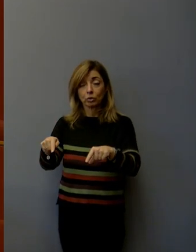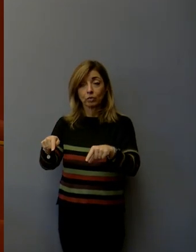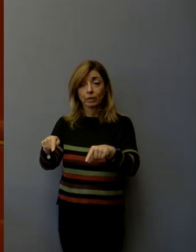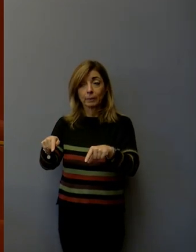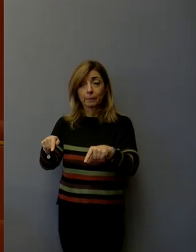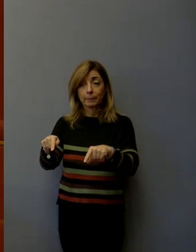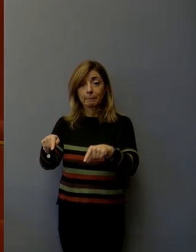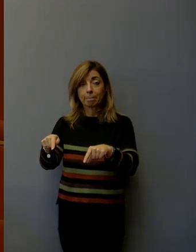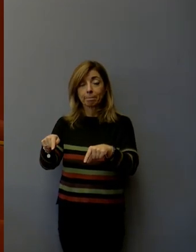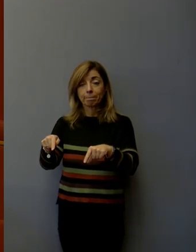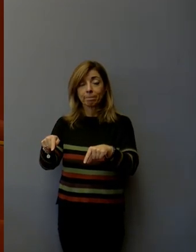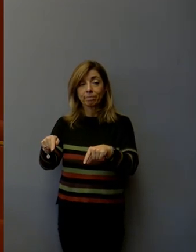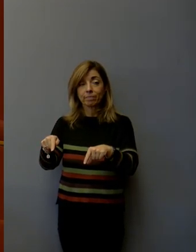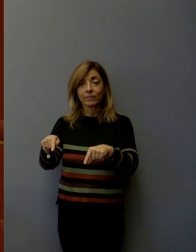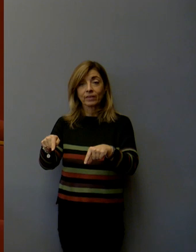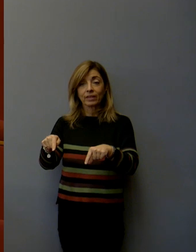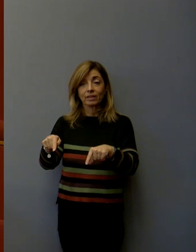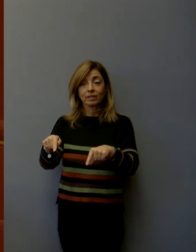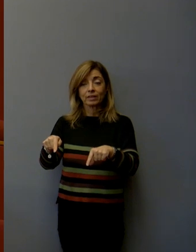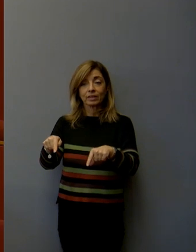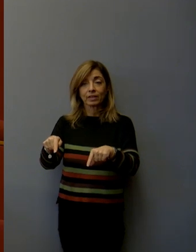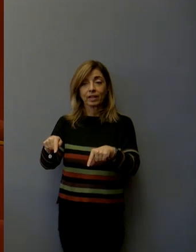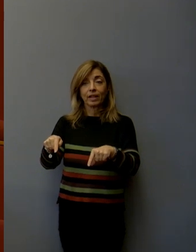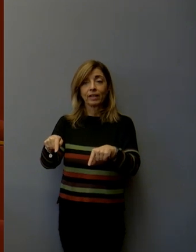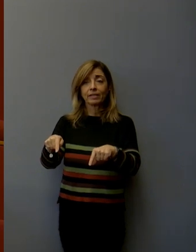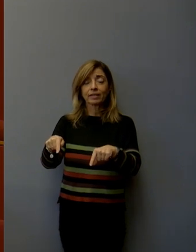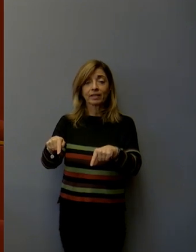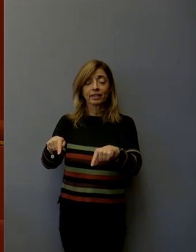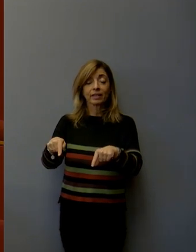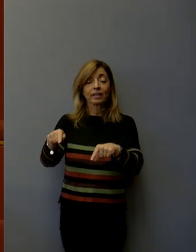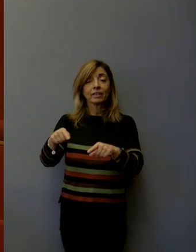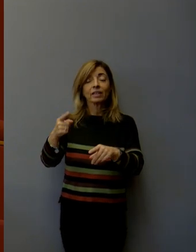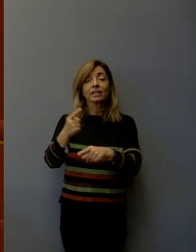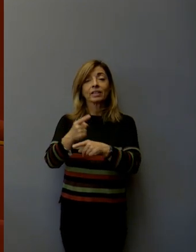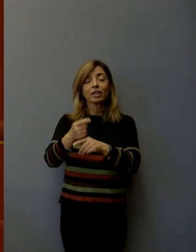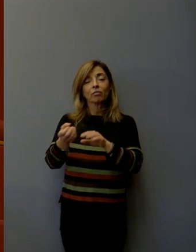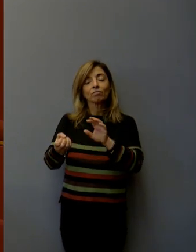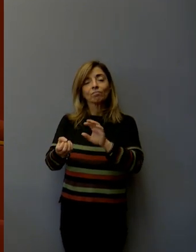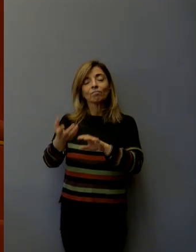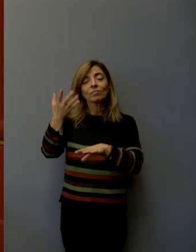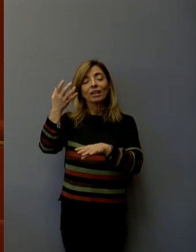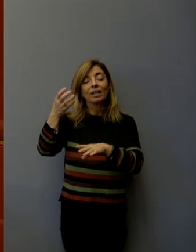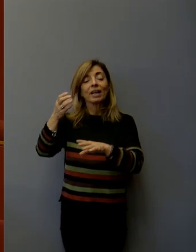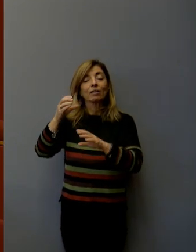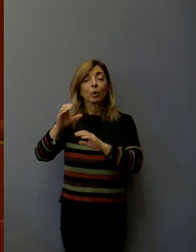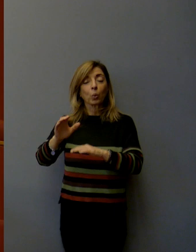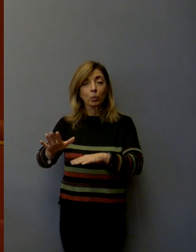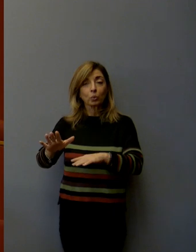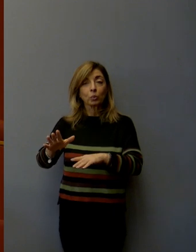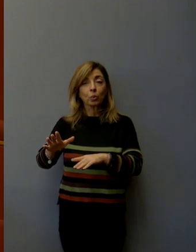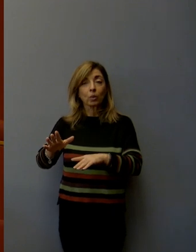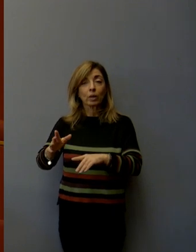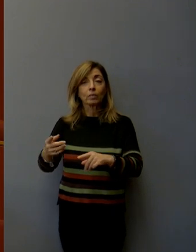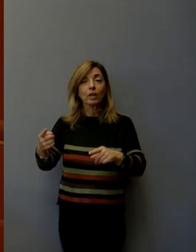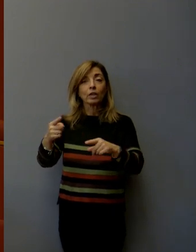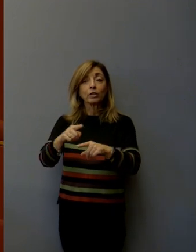di produrre cultura di creare cultura senza dover invece riceverla passivamente Come molte volte